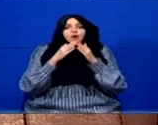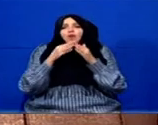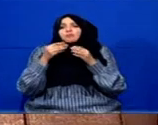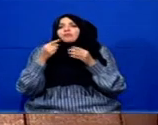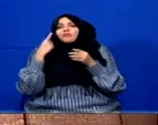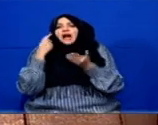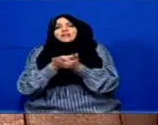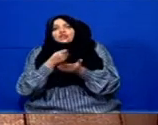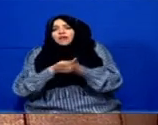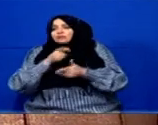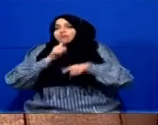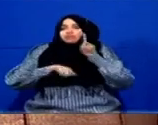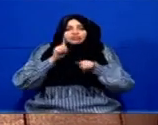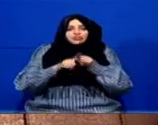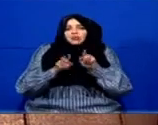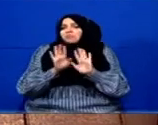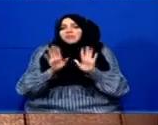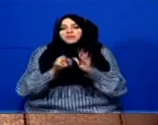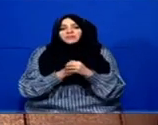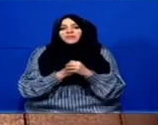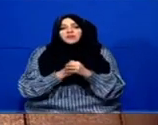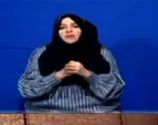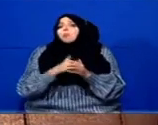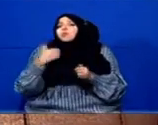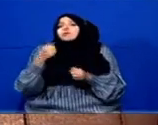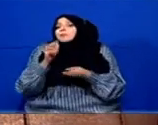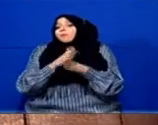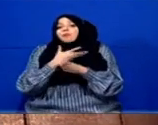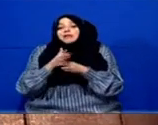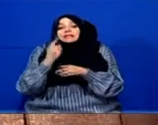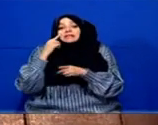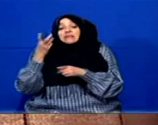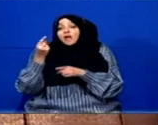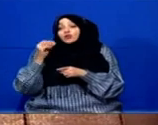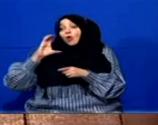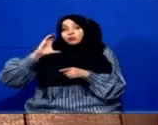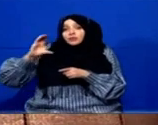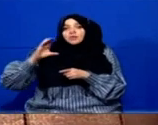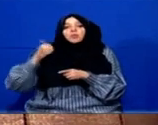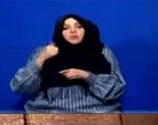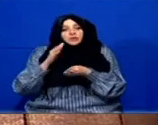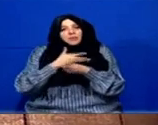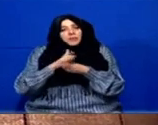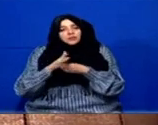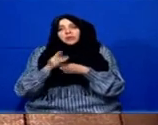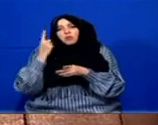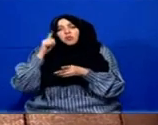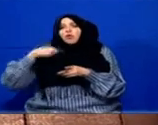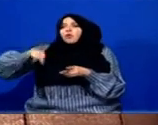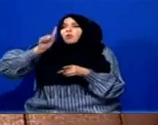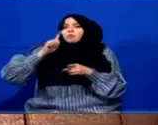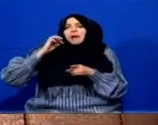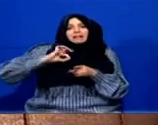ويقضي وكذا الى اخيه ربما يدوا له اي مشروع اذا كان مبالغ ماليه كبيره لفائده الجميع